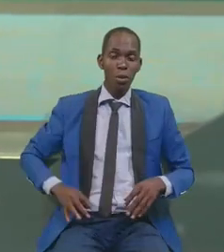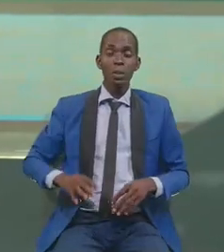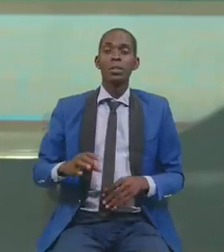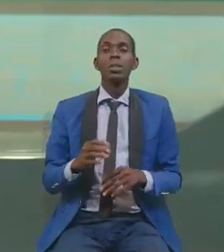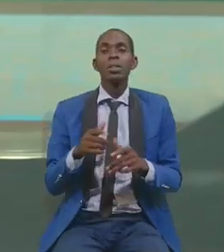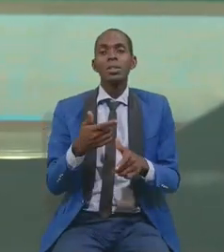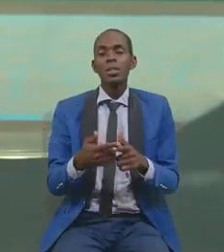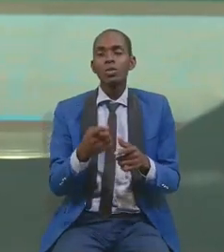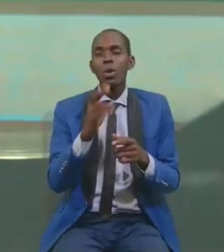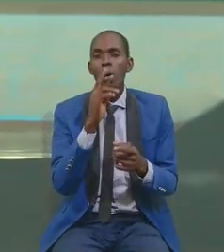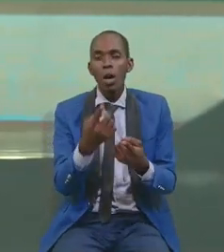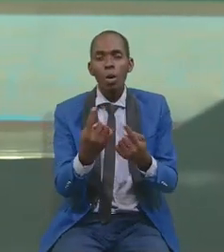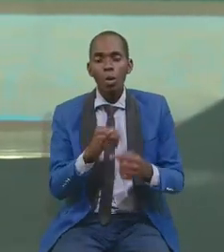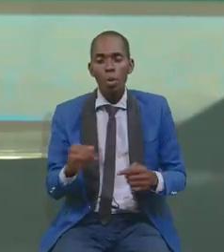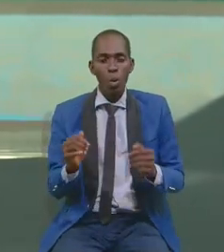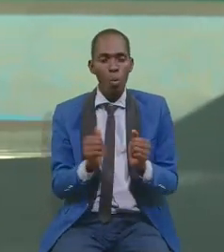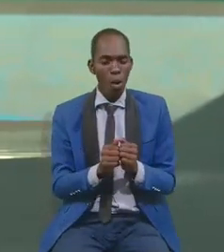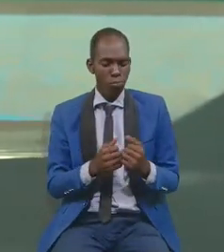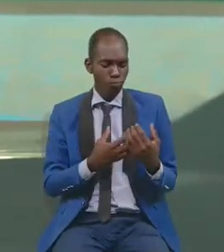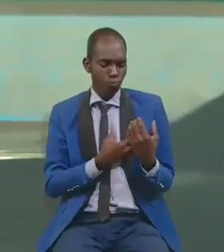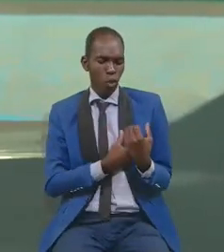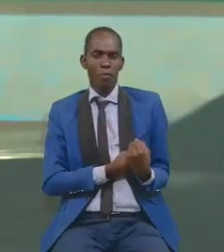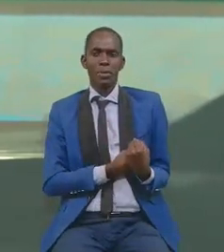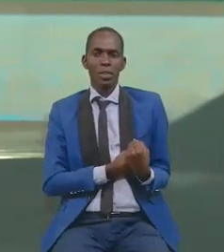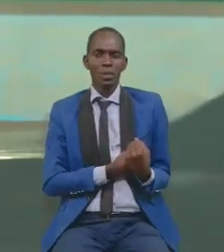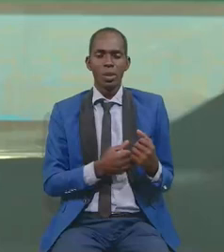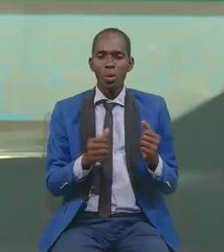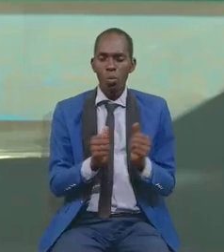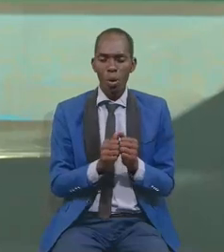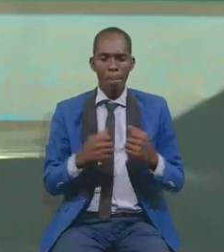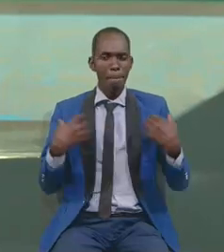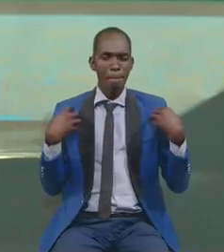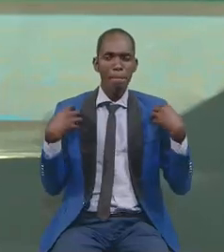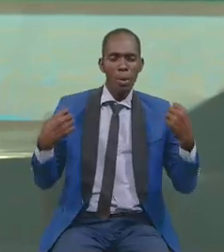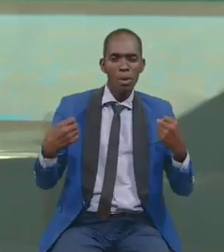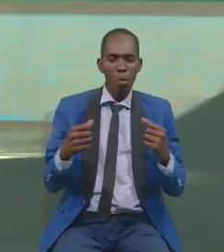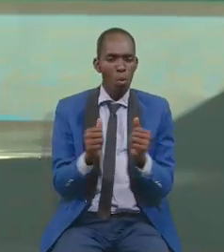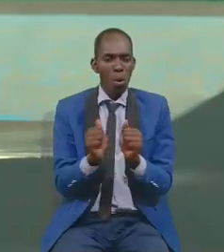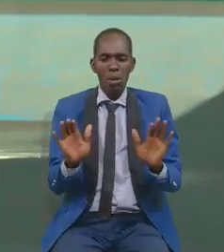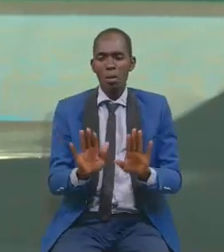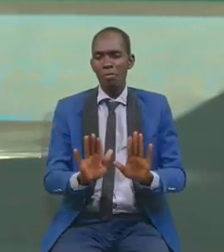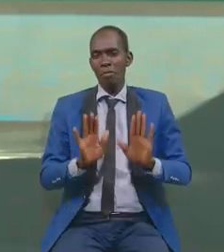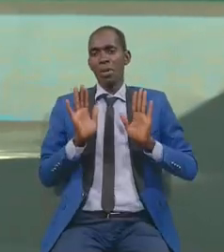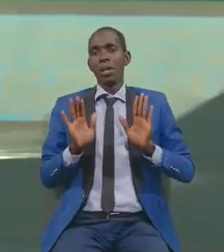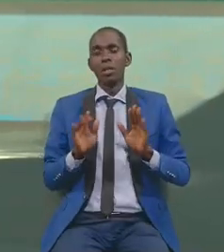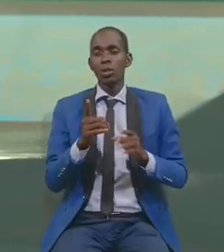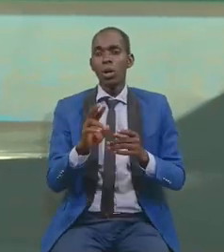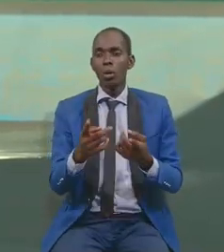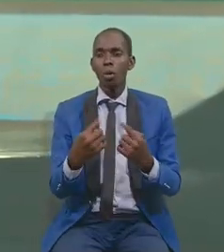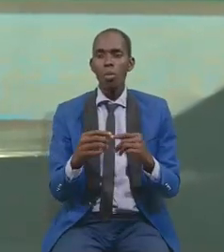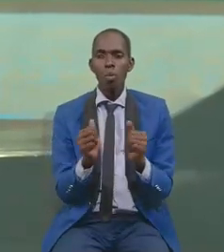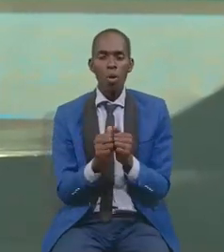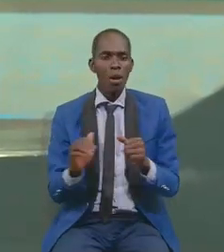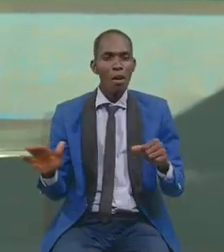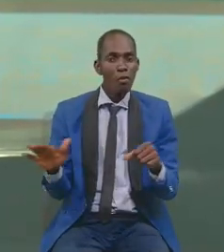nous venons avec confiance, nous venons avec courage, nous venons avec